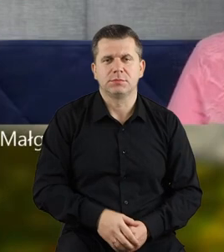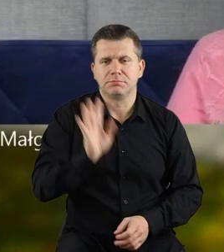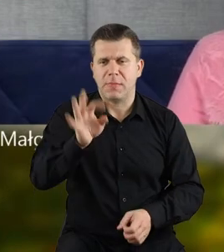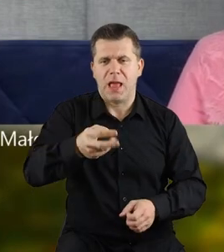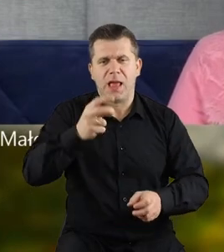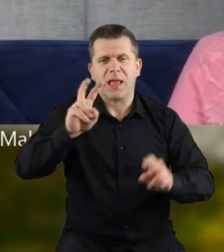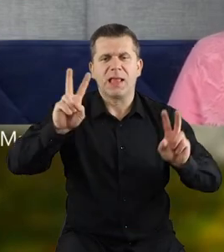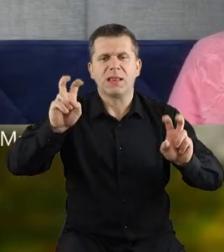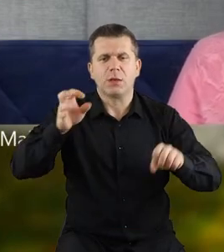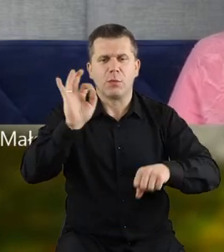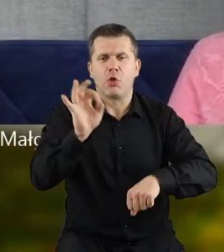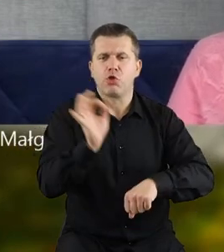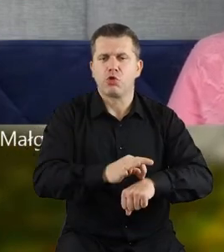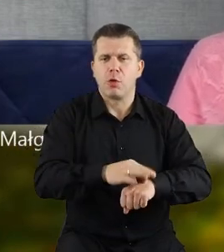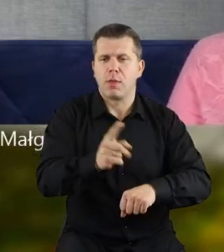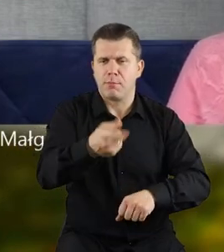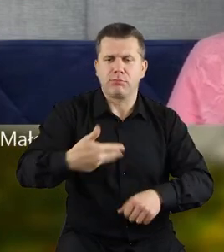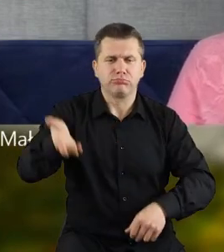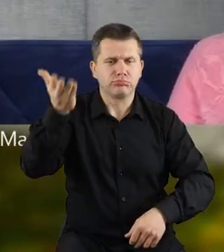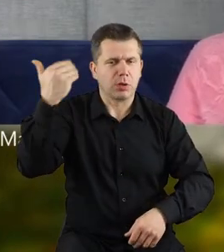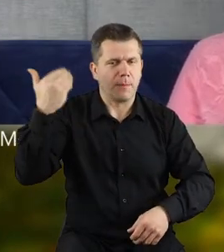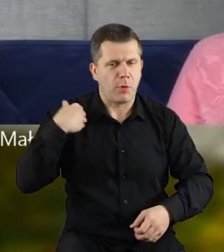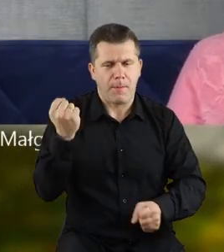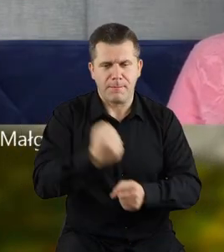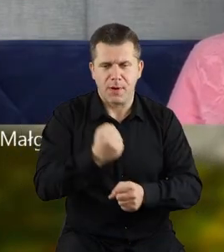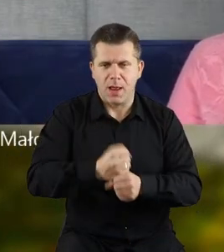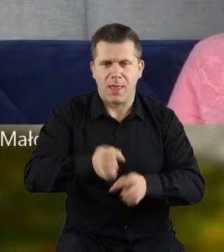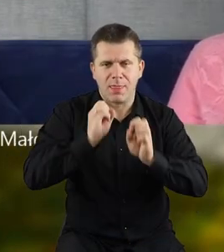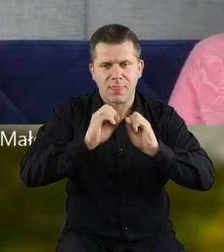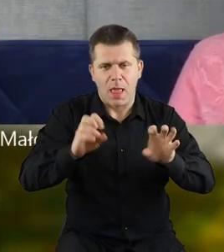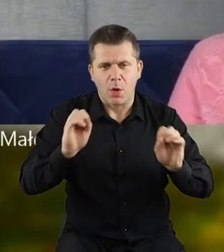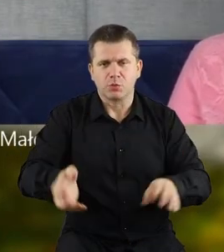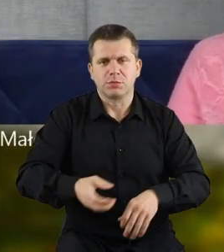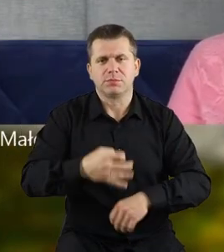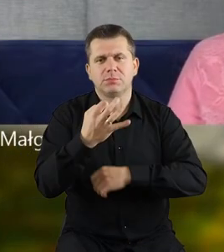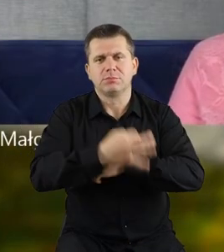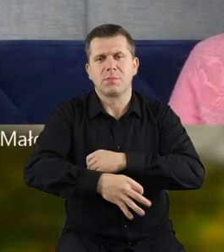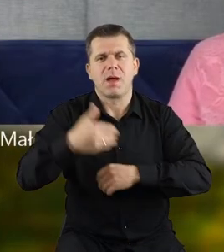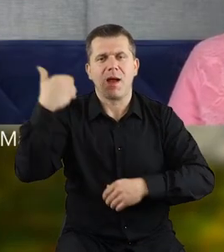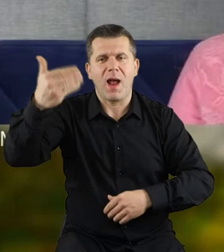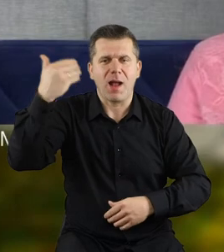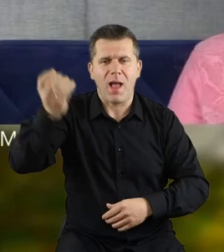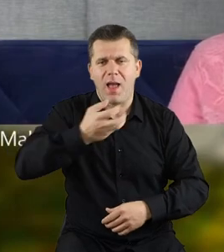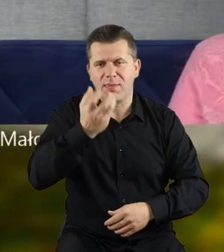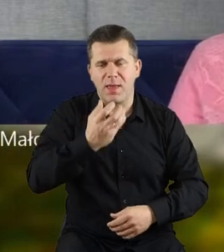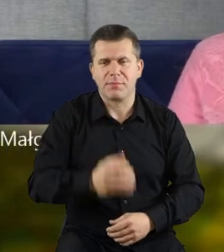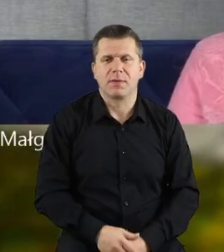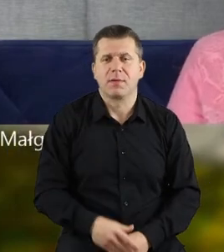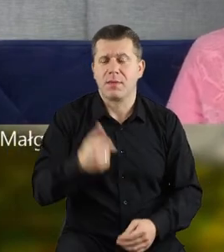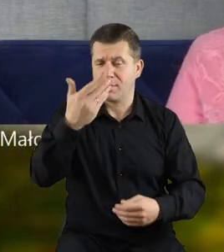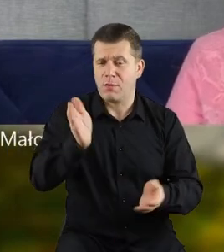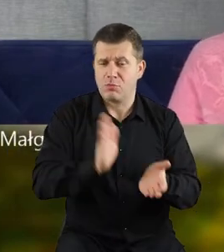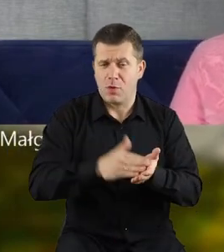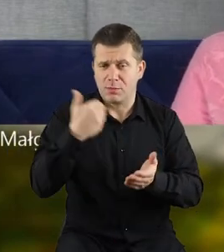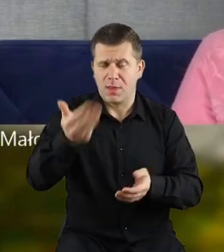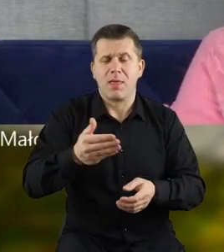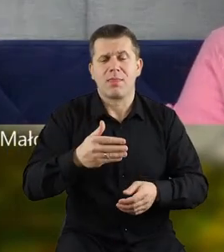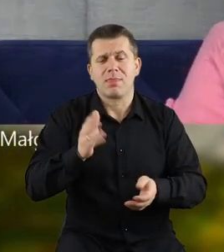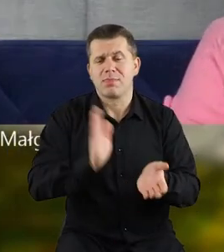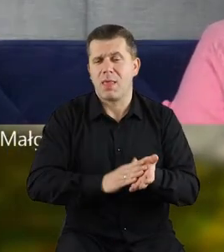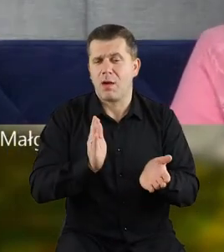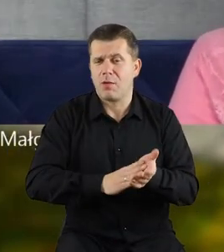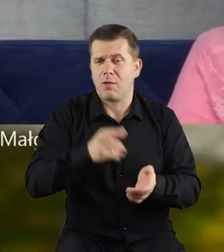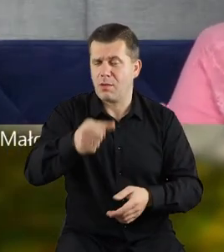doktora, która ma za sobą przeszłość nauczycielską i akademicką. Dostawała nagrody za nagrody